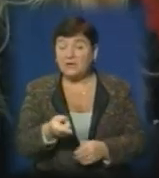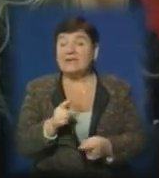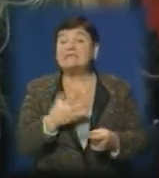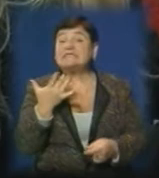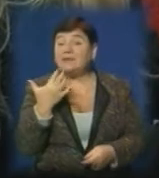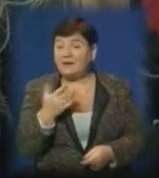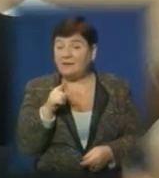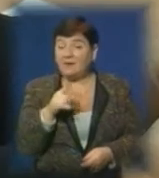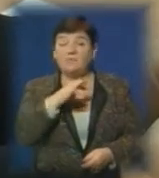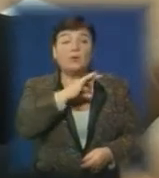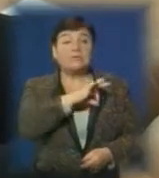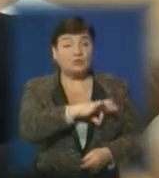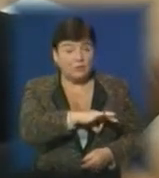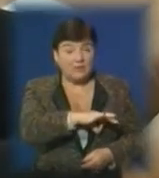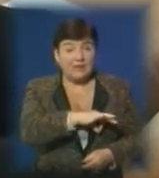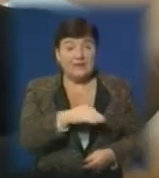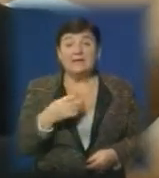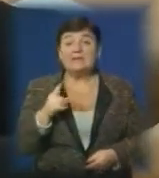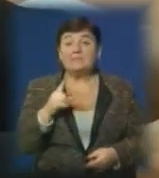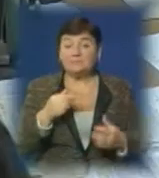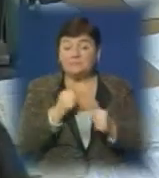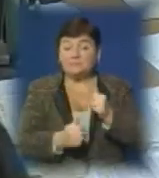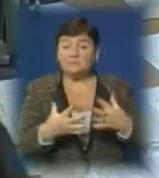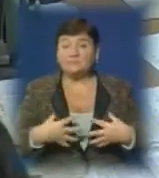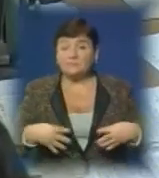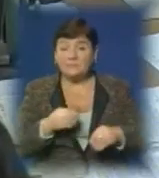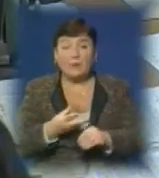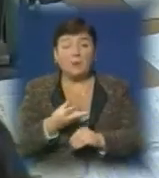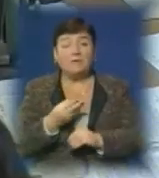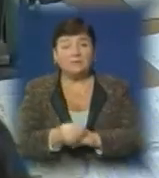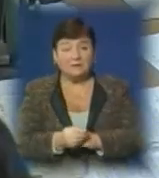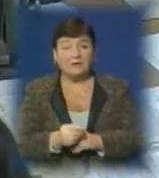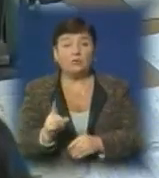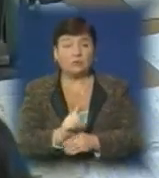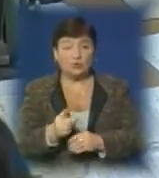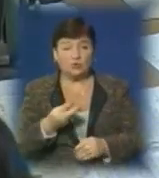скільки використано ресурсів, сім'ї щомісяця доведеться платити фіксовану суму.